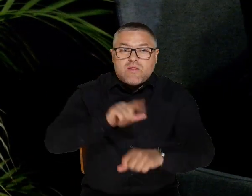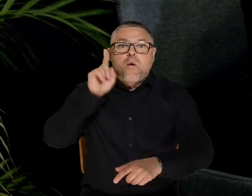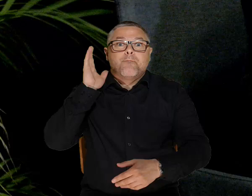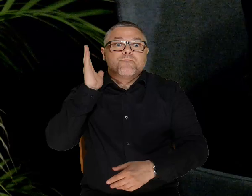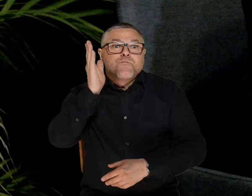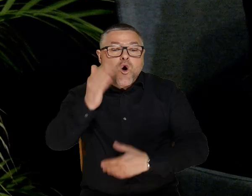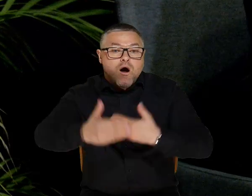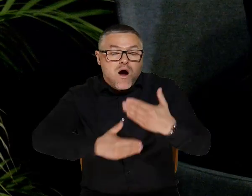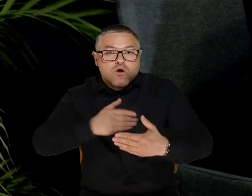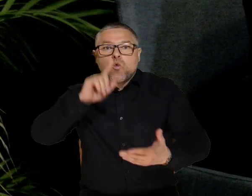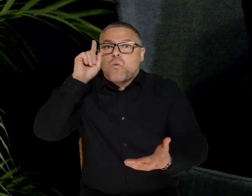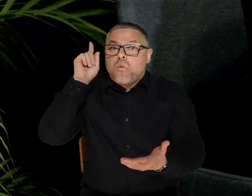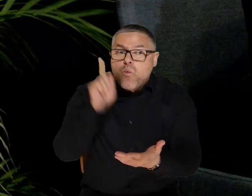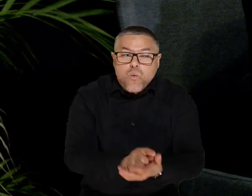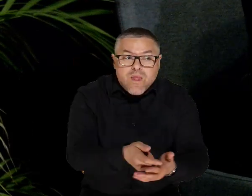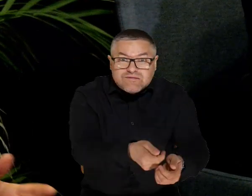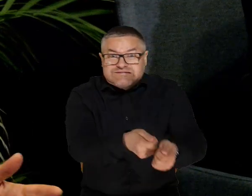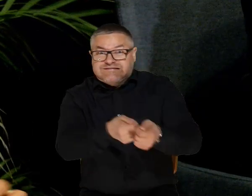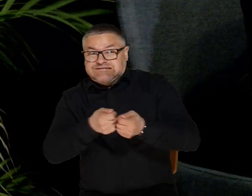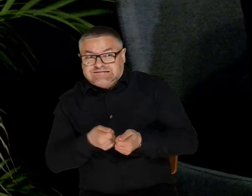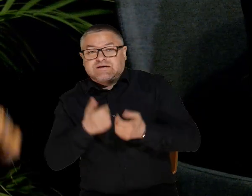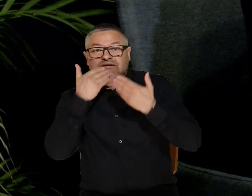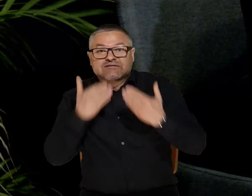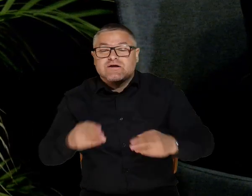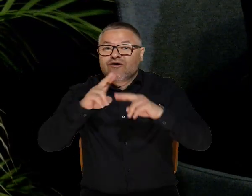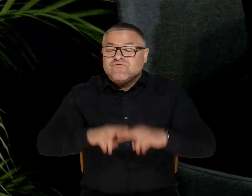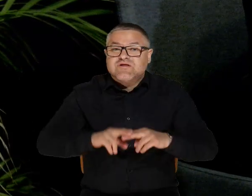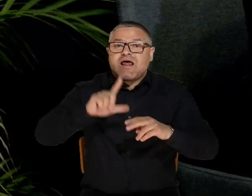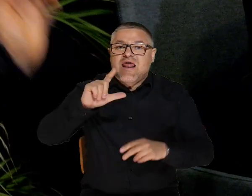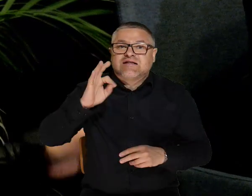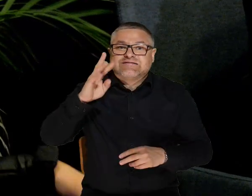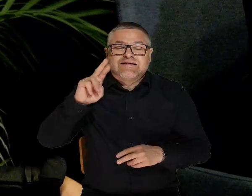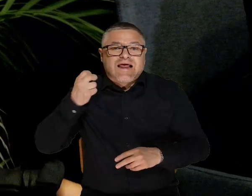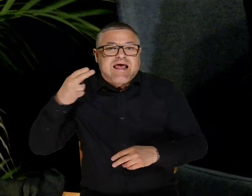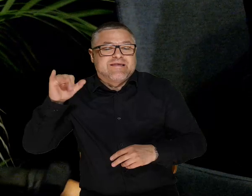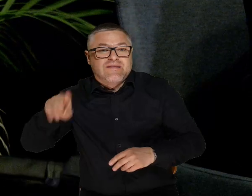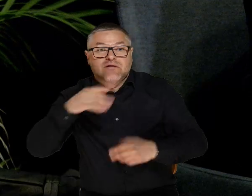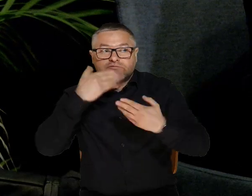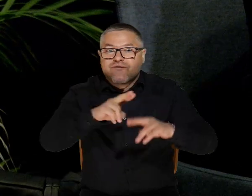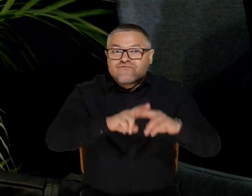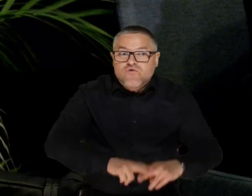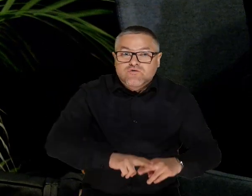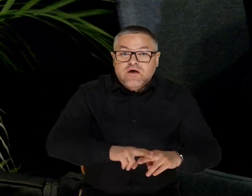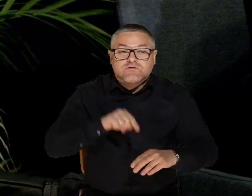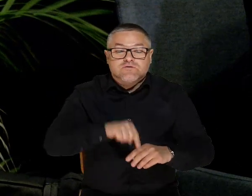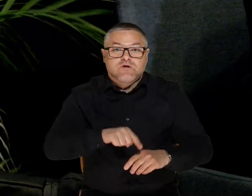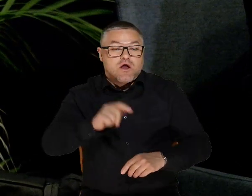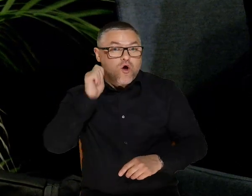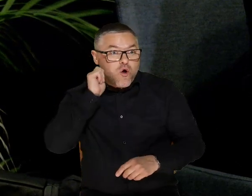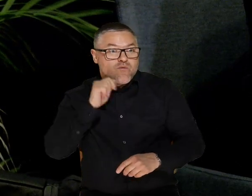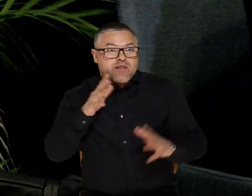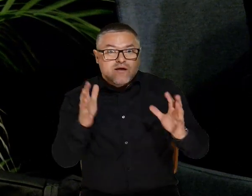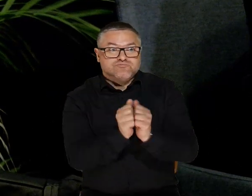ją wyciągnąć z tego dzięki fundacji La Strada. To właśnie dzięki tej fundacji jakby trafiłam do tej kobiety.